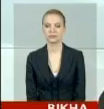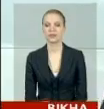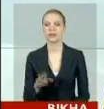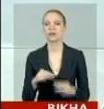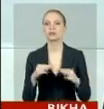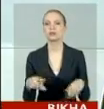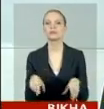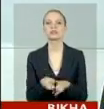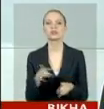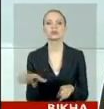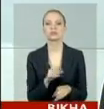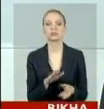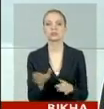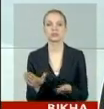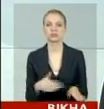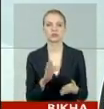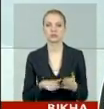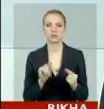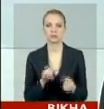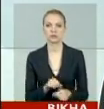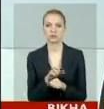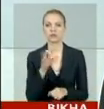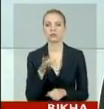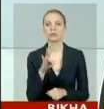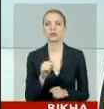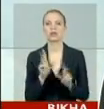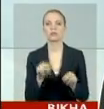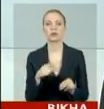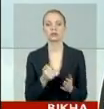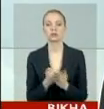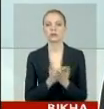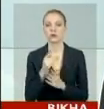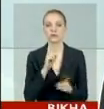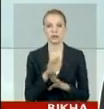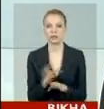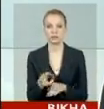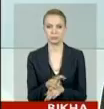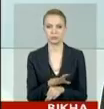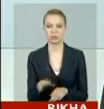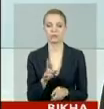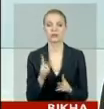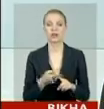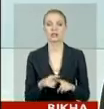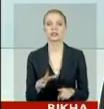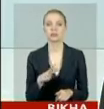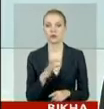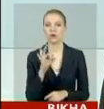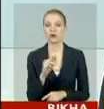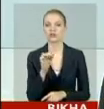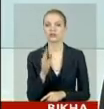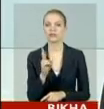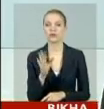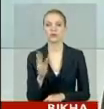У парламенті також усе обійшлося без протестів. Б'ют на інавгурацію до Верховної Ради не прийшов. Як це було? Ольга